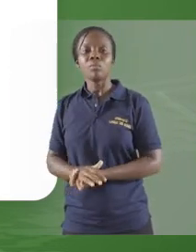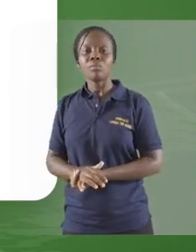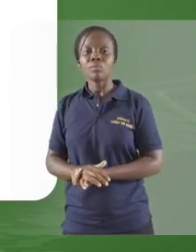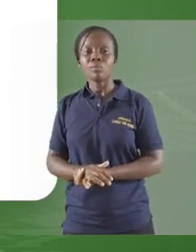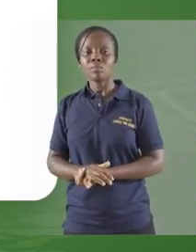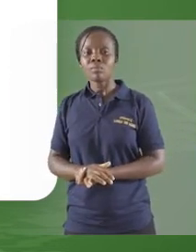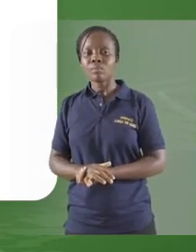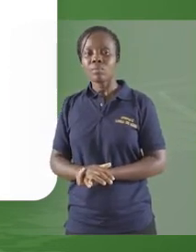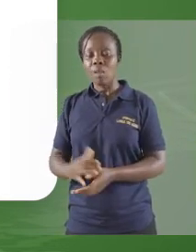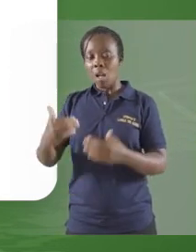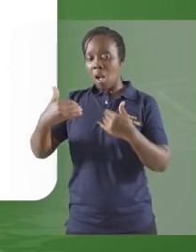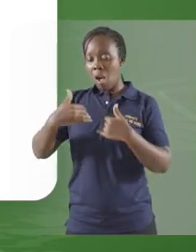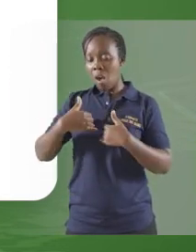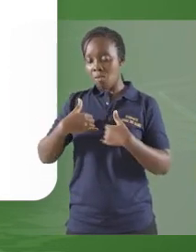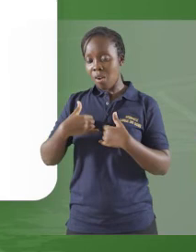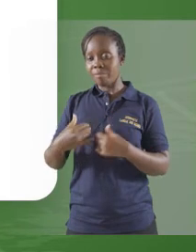nous avons